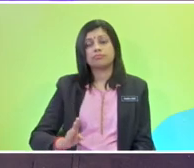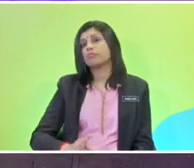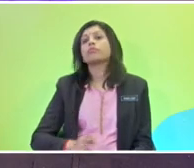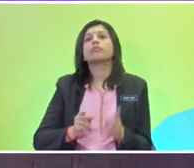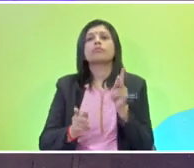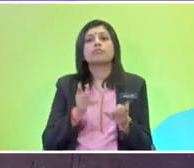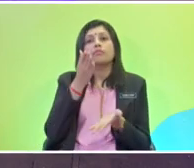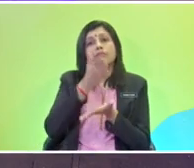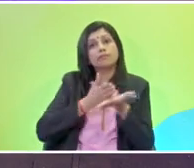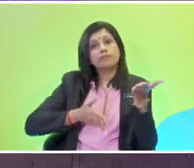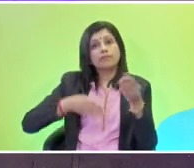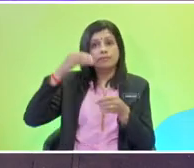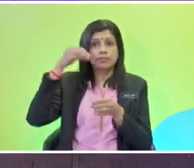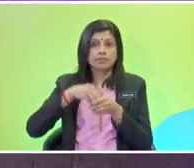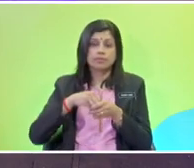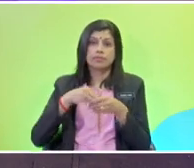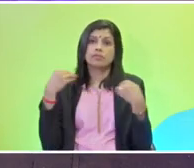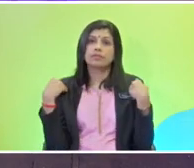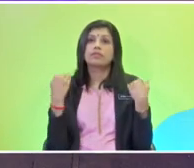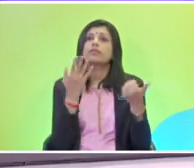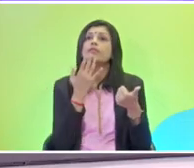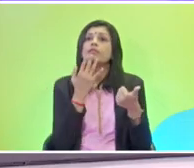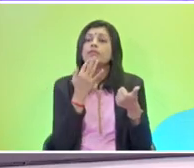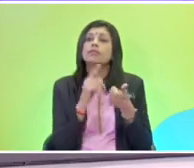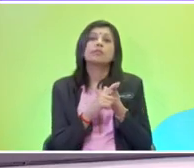mana warna dia cikgu? Okey, dia ada dua jenis. Satu